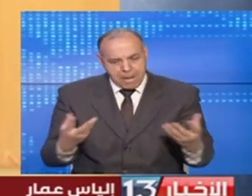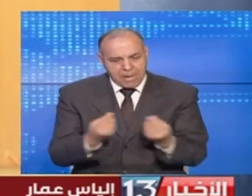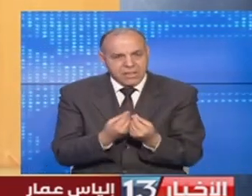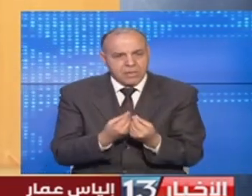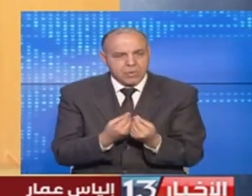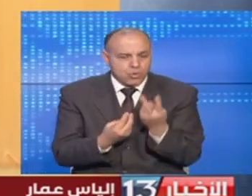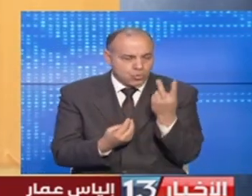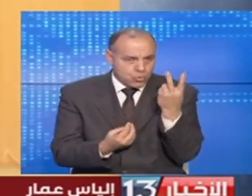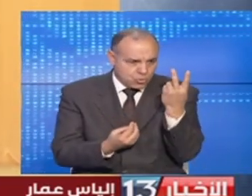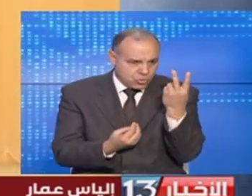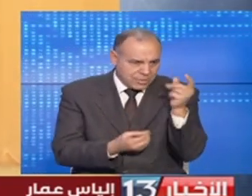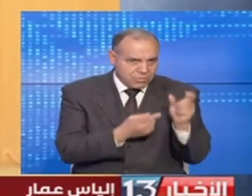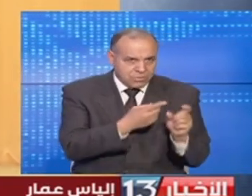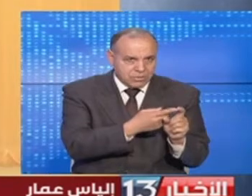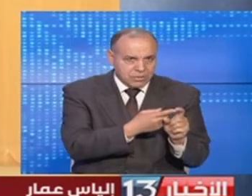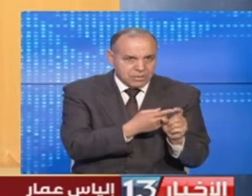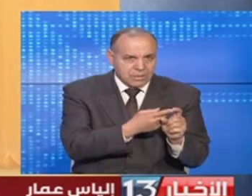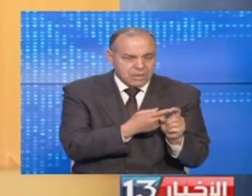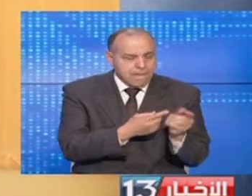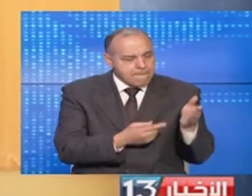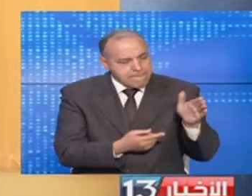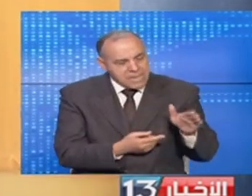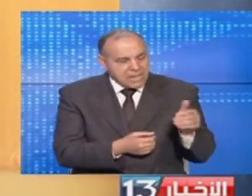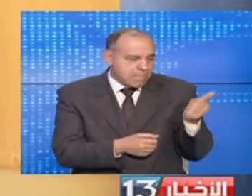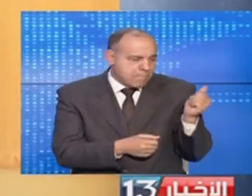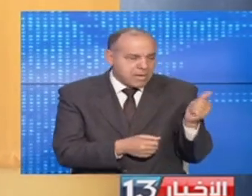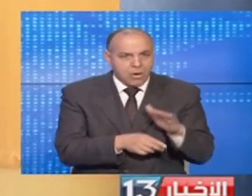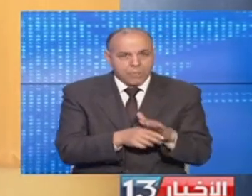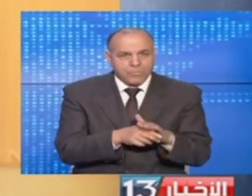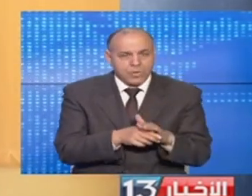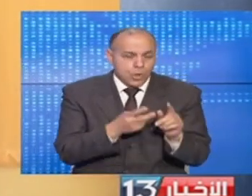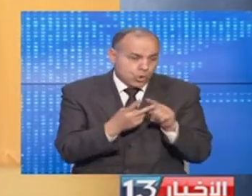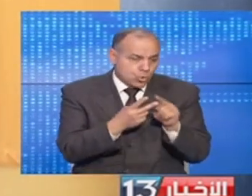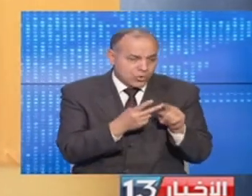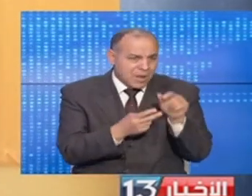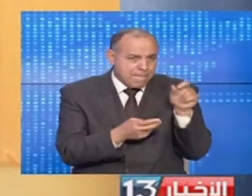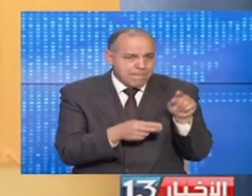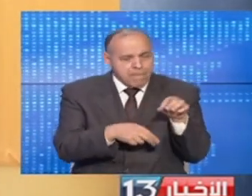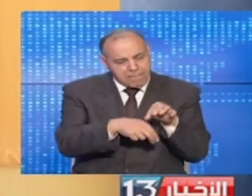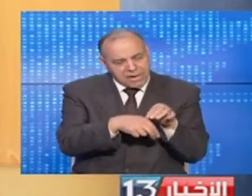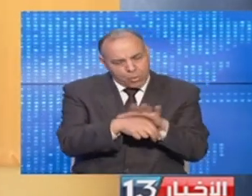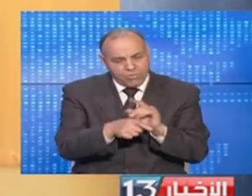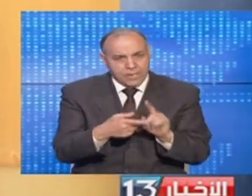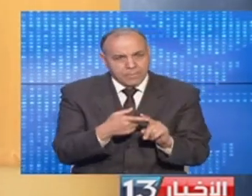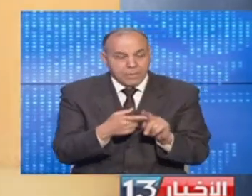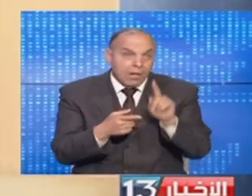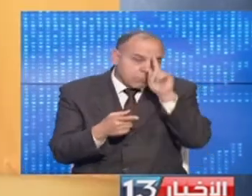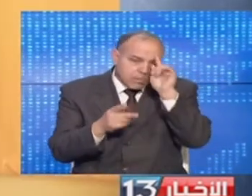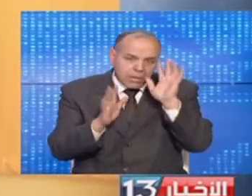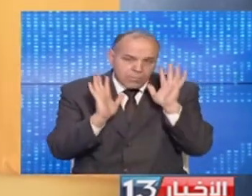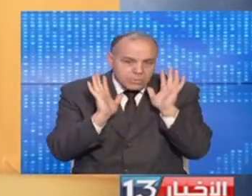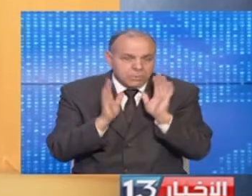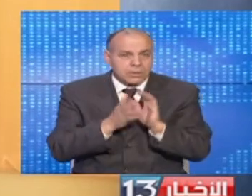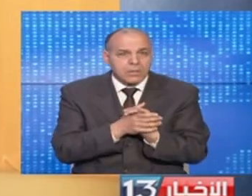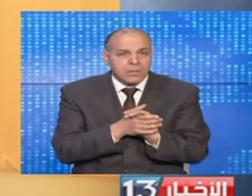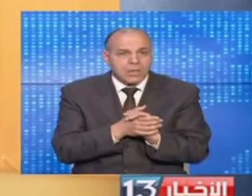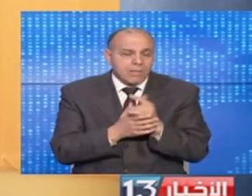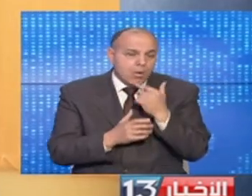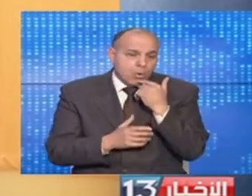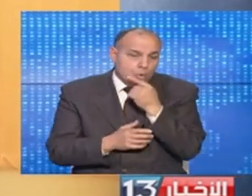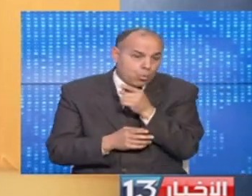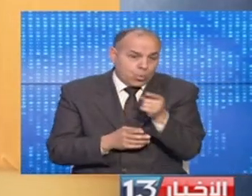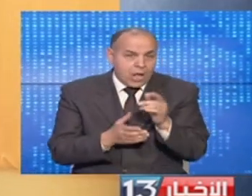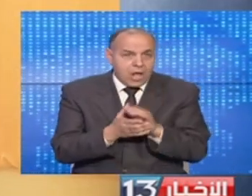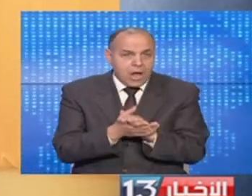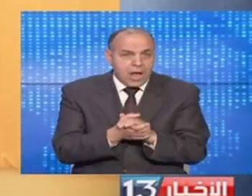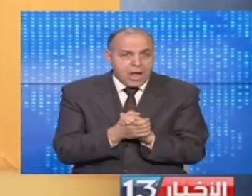منهم زوج اه بيتنا اللي توفاه البارح اللي هم ال تفيد الله غالب انا نحب نقول واني